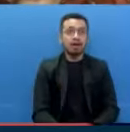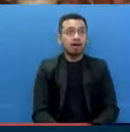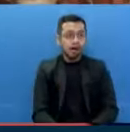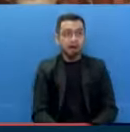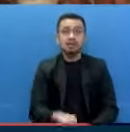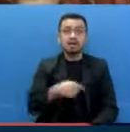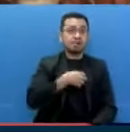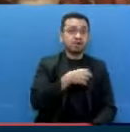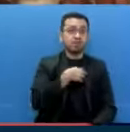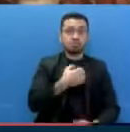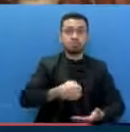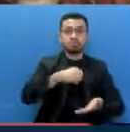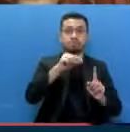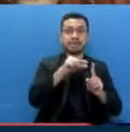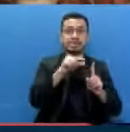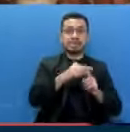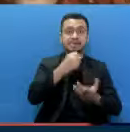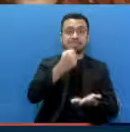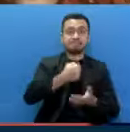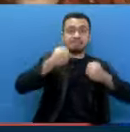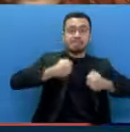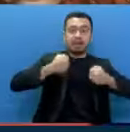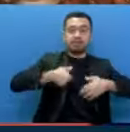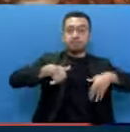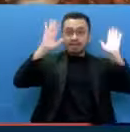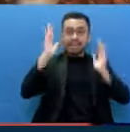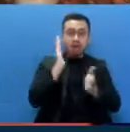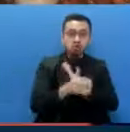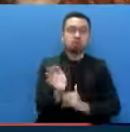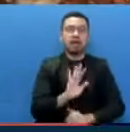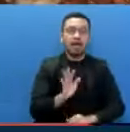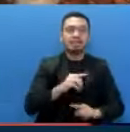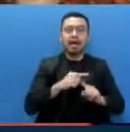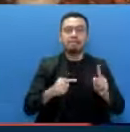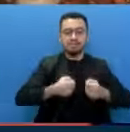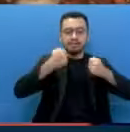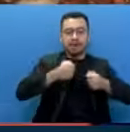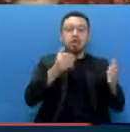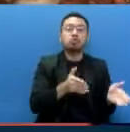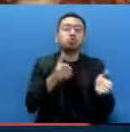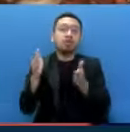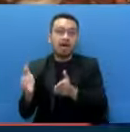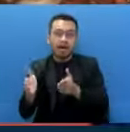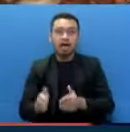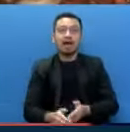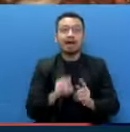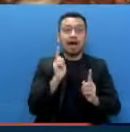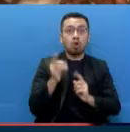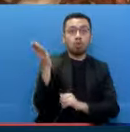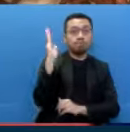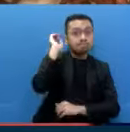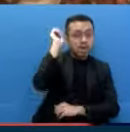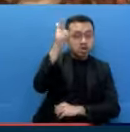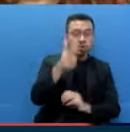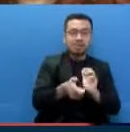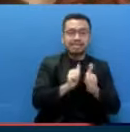ditangguhkan terlebih dahulu kasusnya jika memang tes kebohongan ini nanti ee menyebut PGI ini jujur dan tidak terlibat